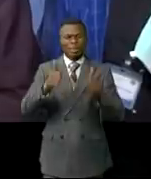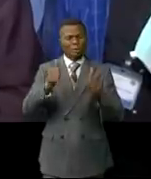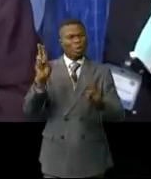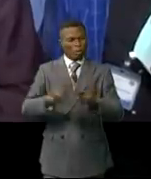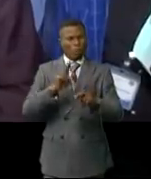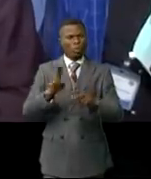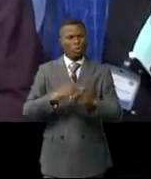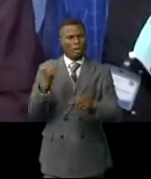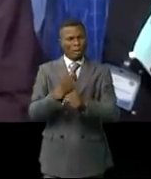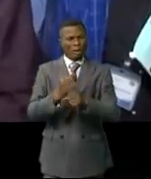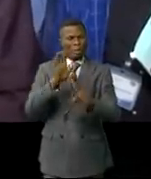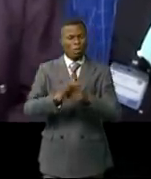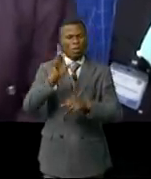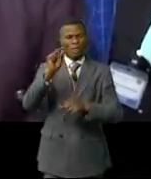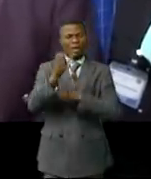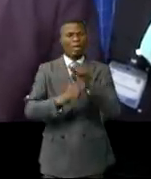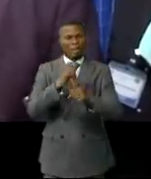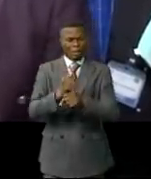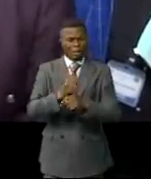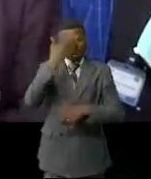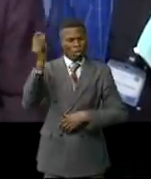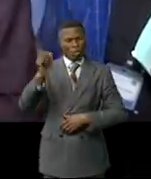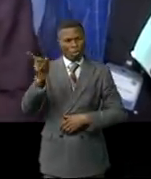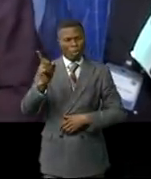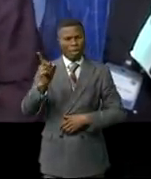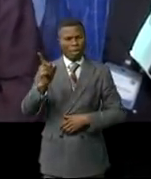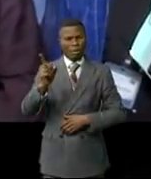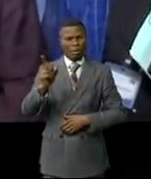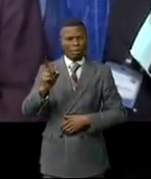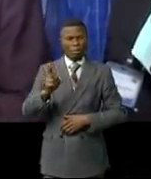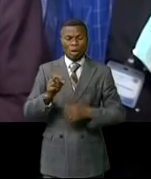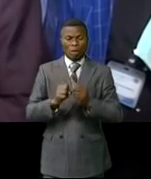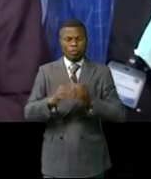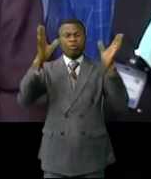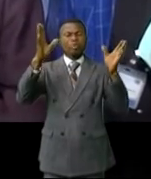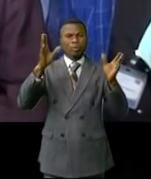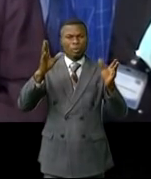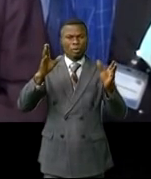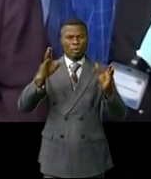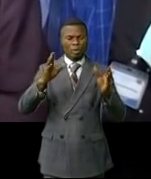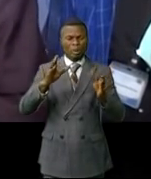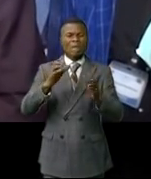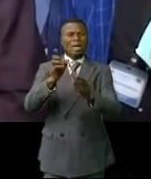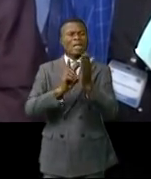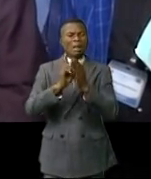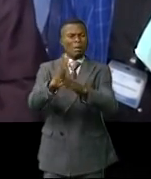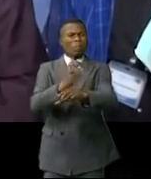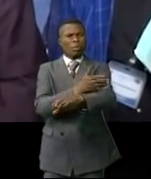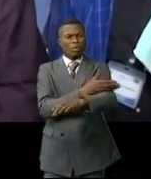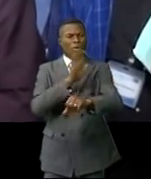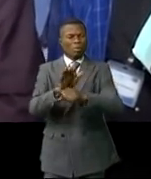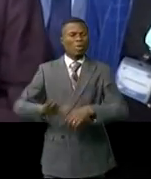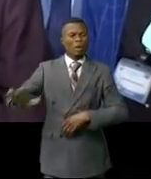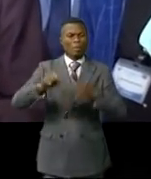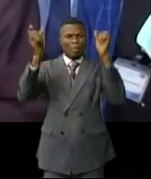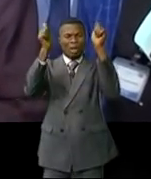utilisable pendant plus de 20 ans. N'oublions pas que le nucléaire est en train de gagner de plus en plus de pays